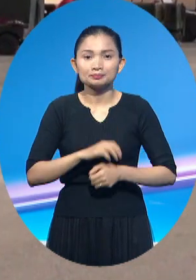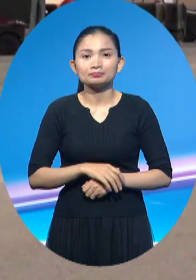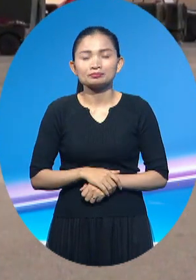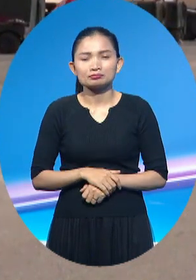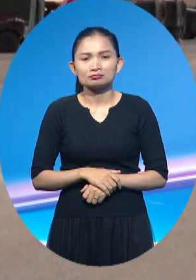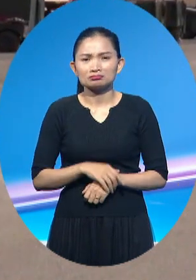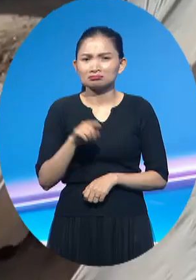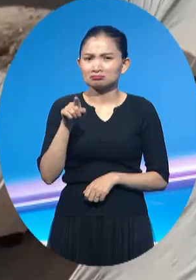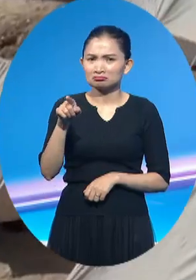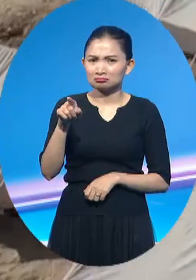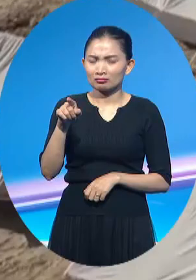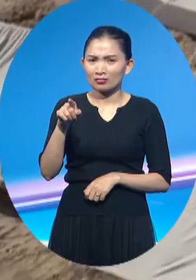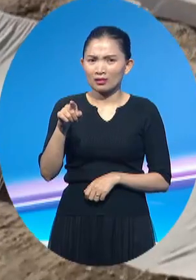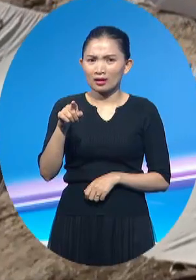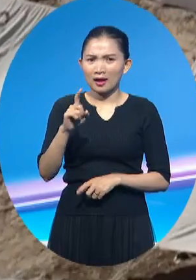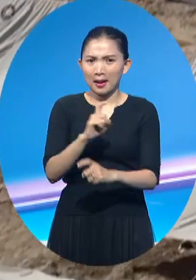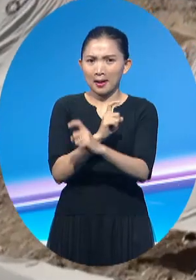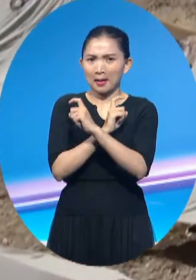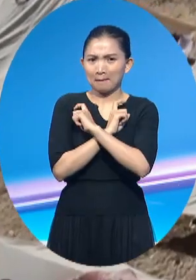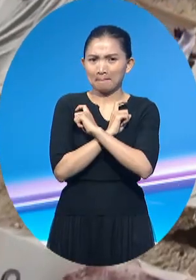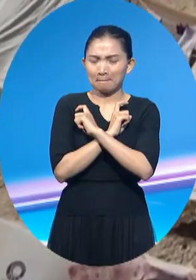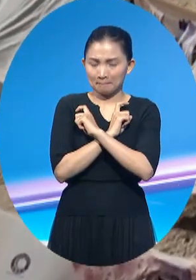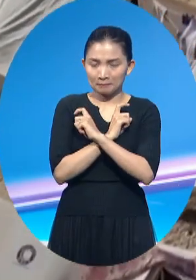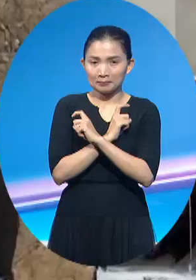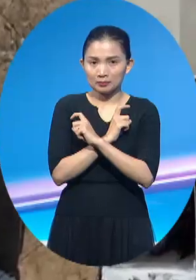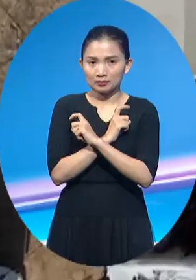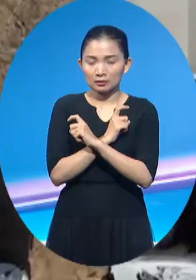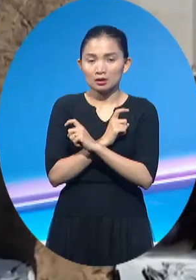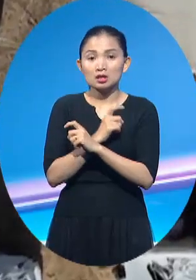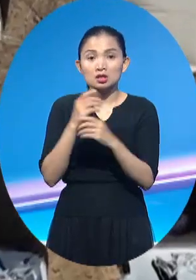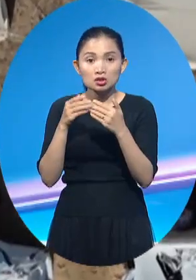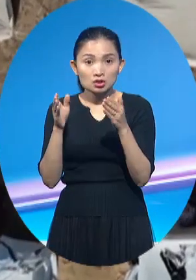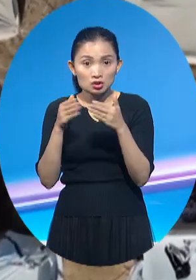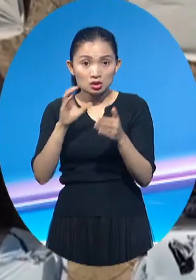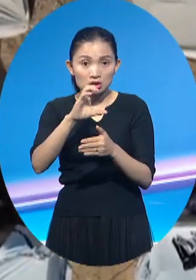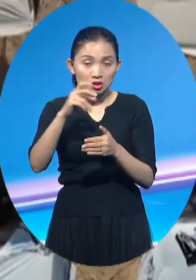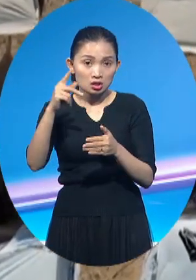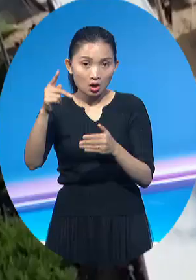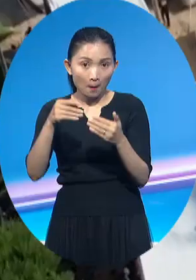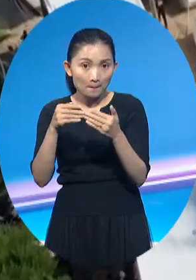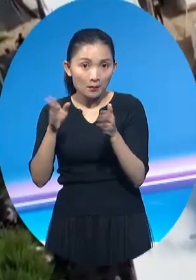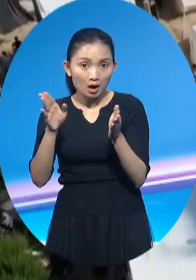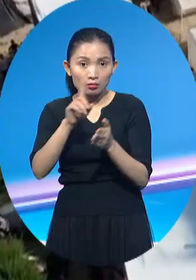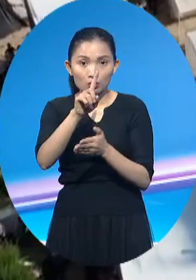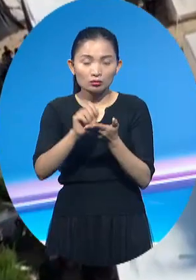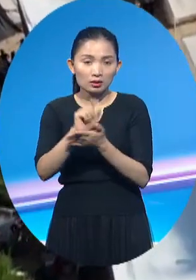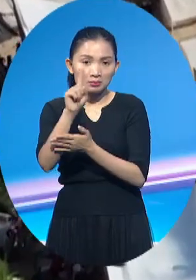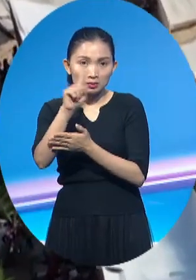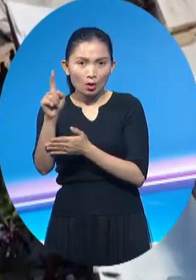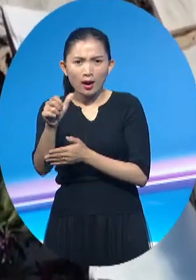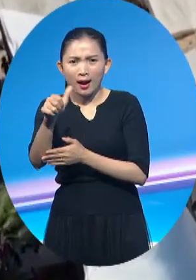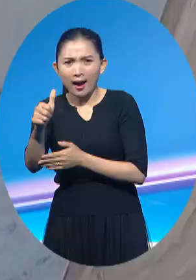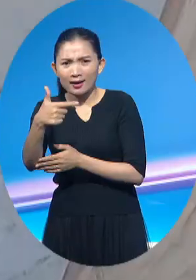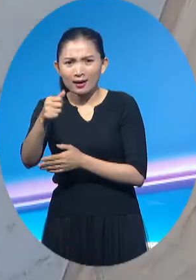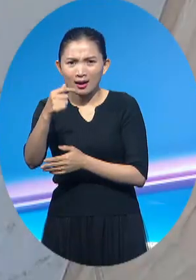tin y tế và an ninh Ai Cập, cửa khẩu biên giới Rafah sẽ được mở vào thứ Tư 1 tháng 11 để người dân Palestine bị thương ở Gaza có thể điều